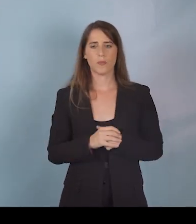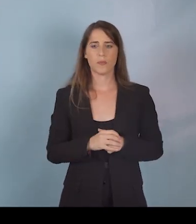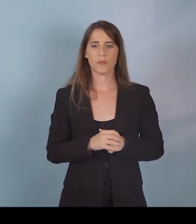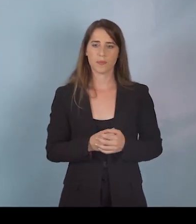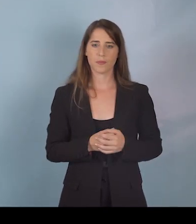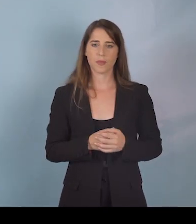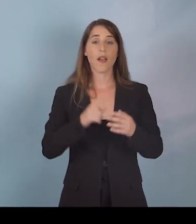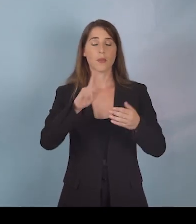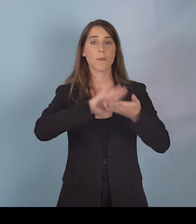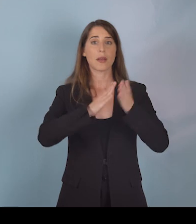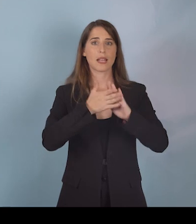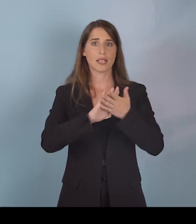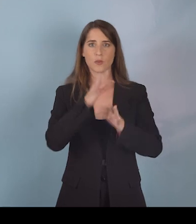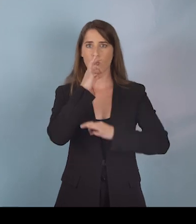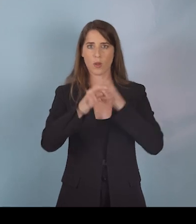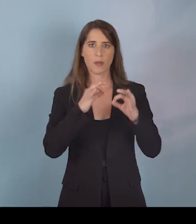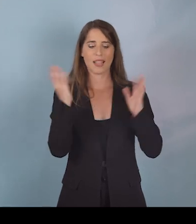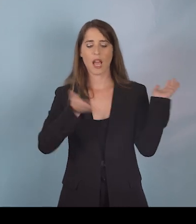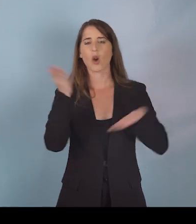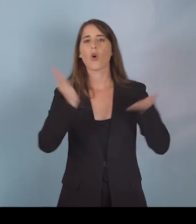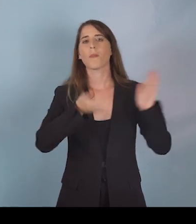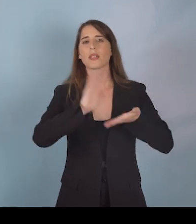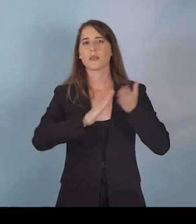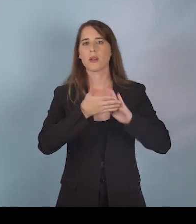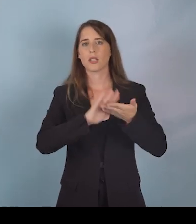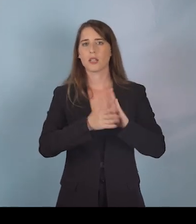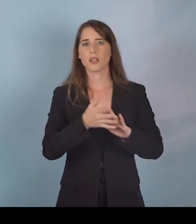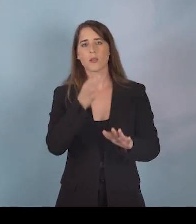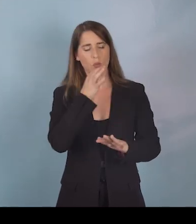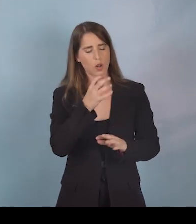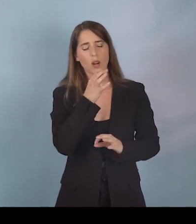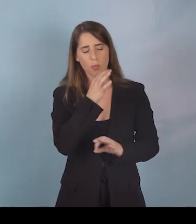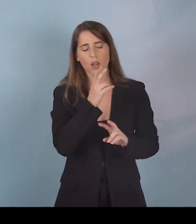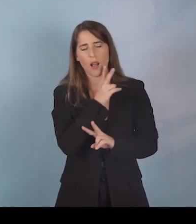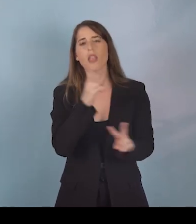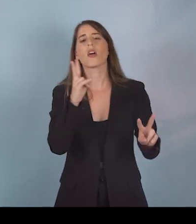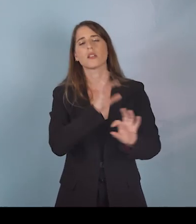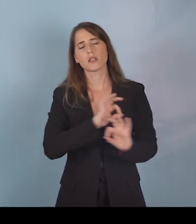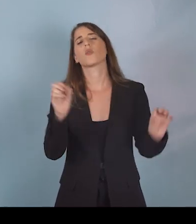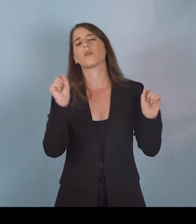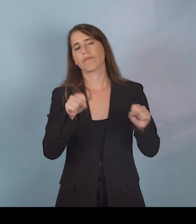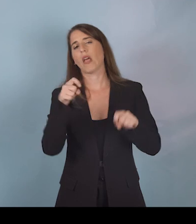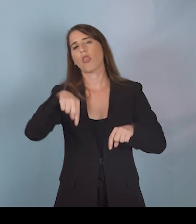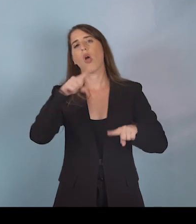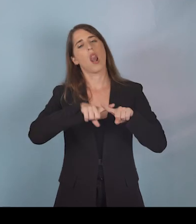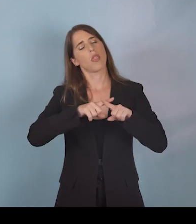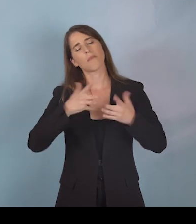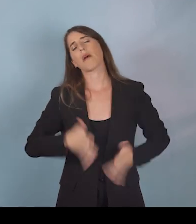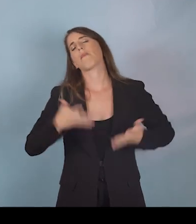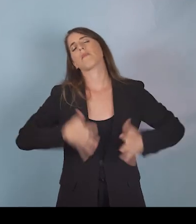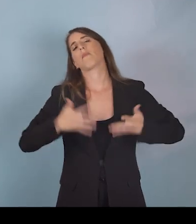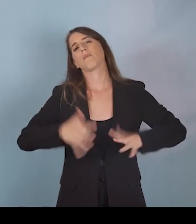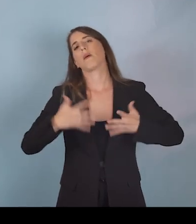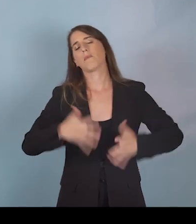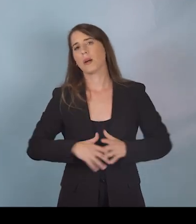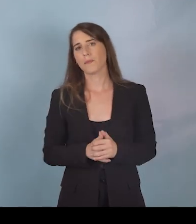κάνουμε. Αν μπορεί η Αλεξάνδρα να μας πει, να μας μεταφέρει μία εμπειρία της ColourYouth. Ναι. Οι